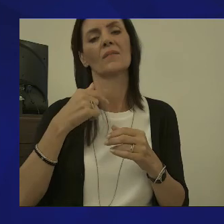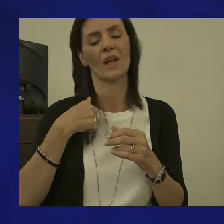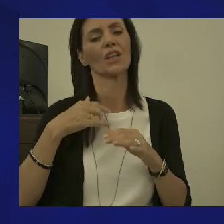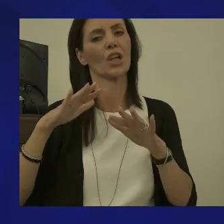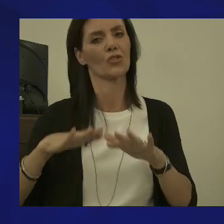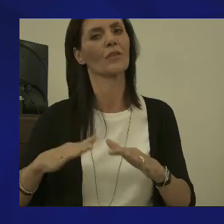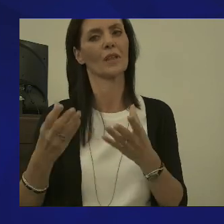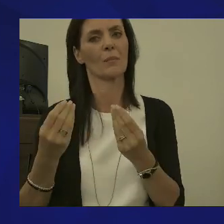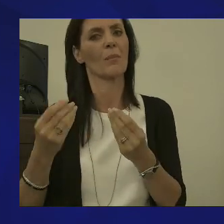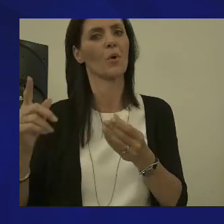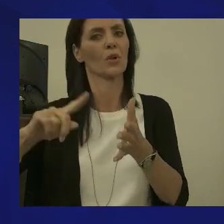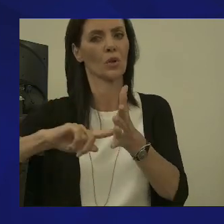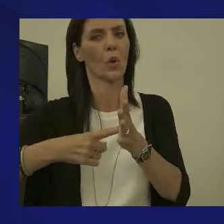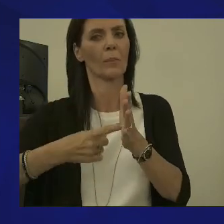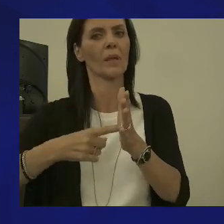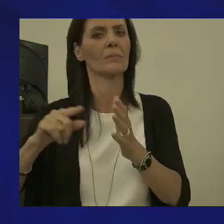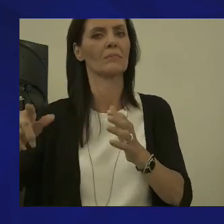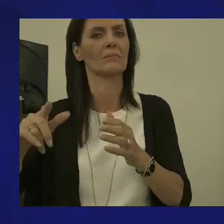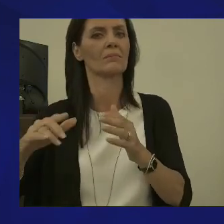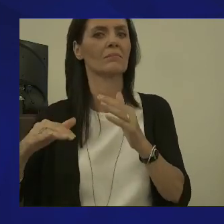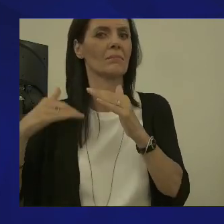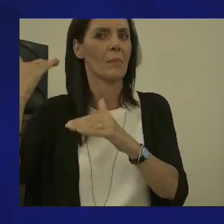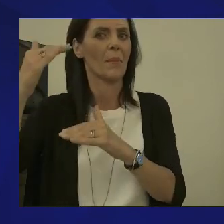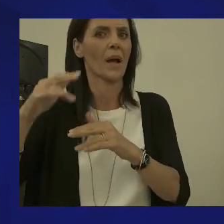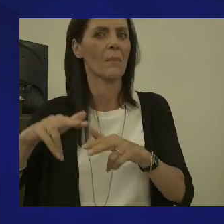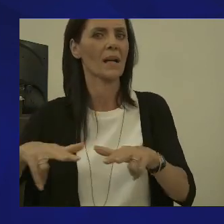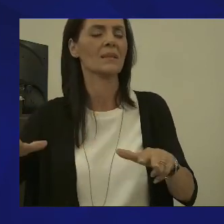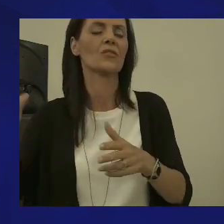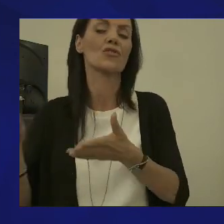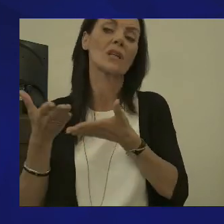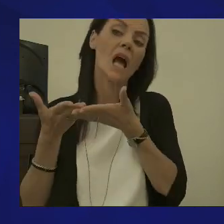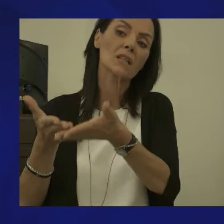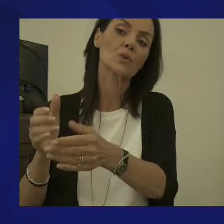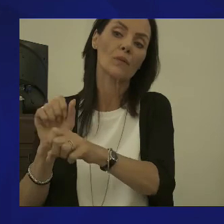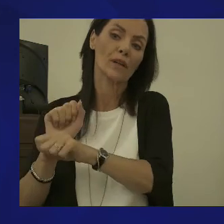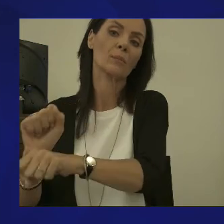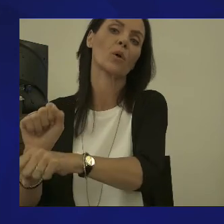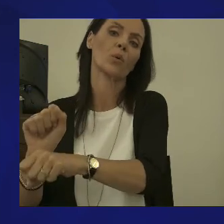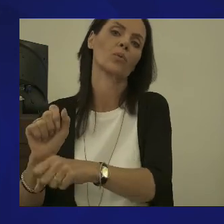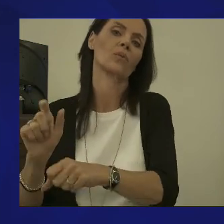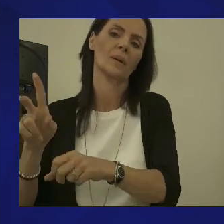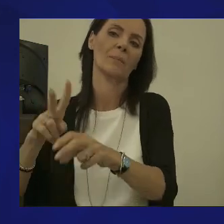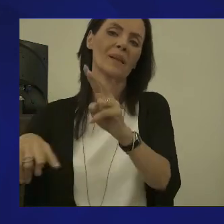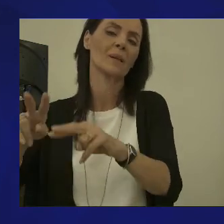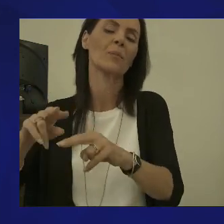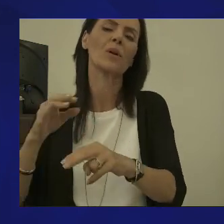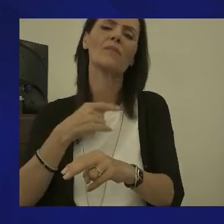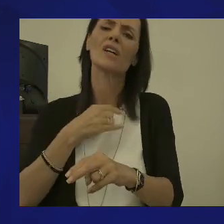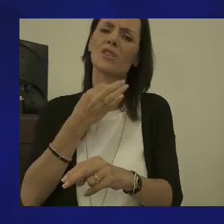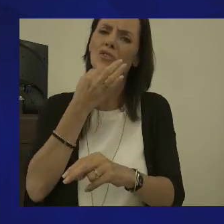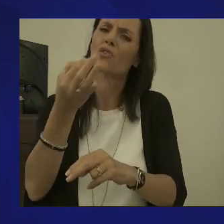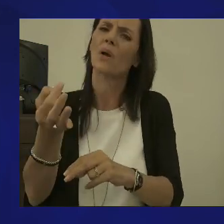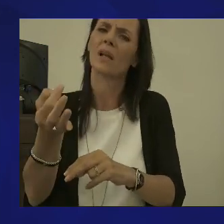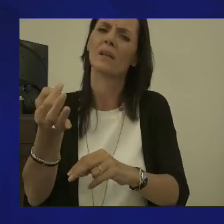מעט גורמים ברמה ארצית בשביל לדבר על עזרה ותמיכה בכל מה שקשור לוודיות והטיפול בהם. השאלה שלי,